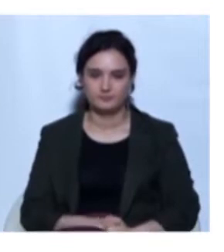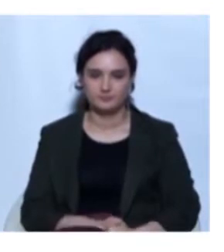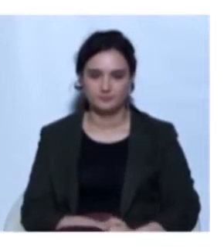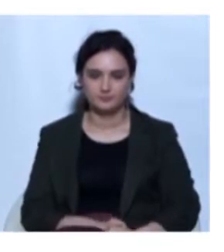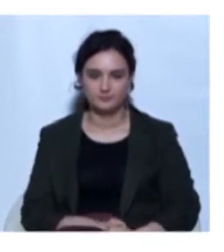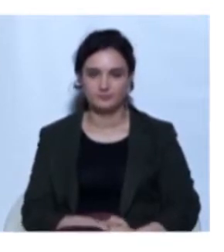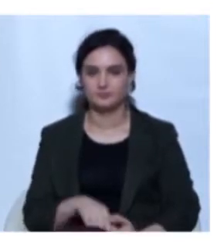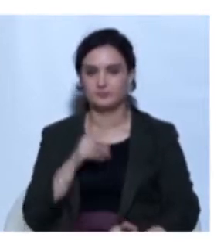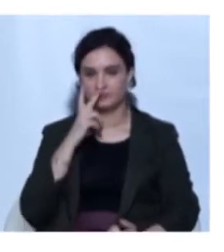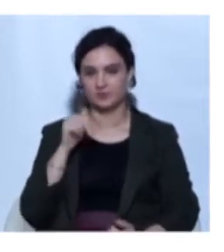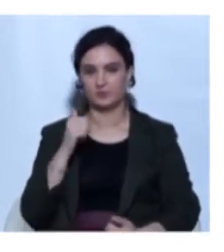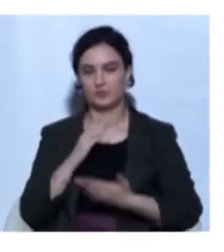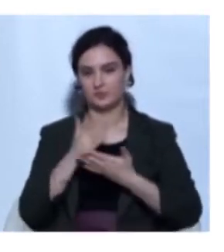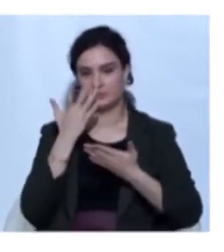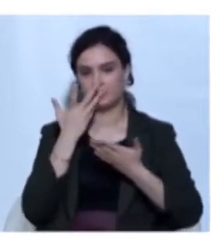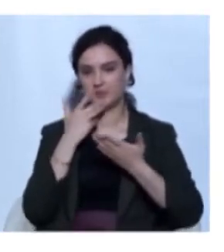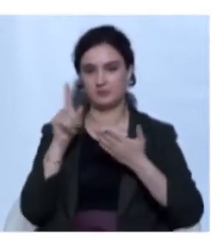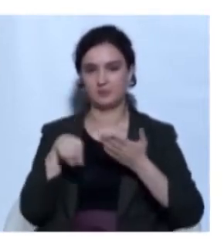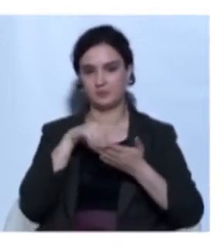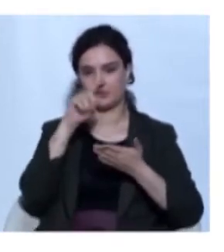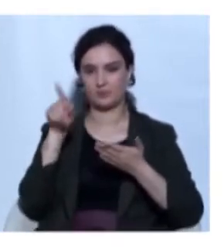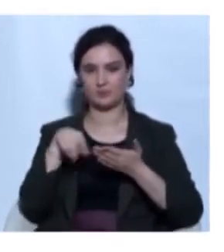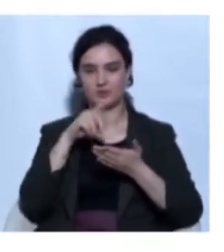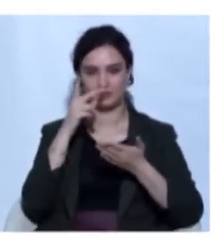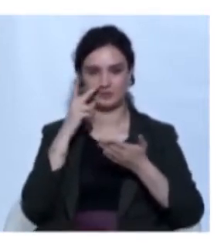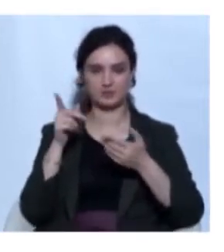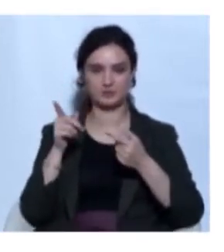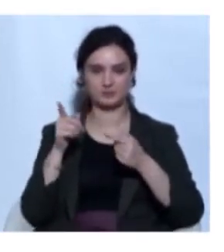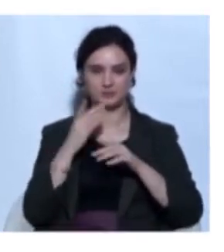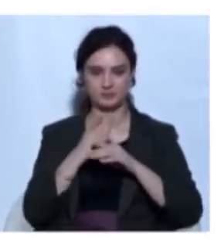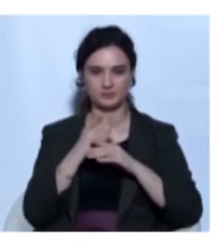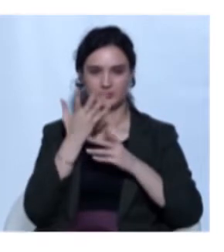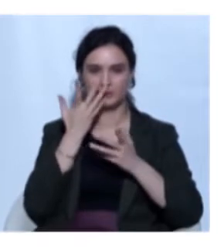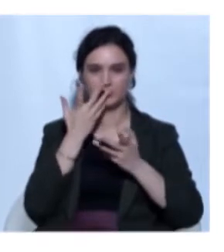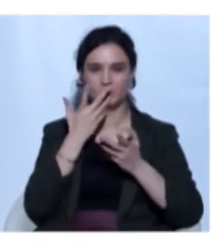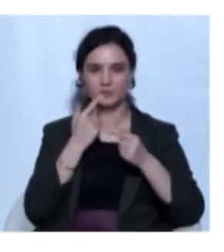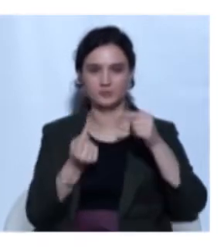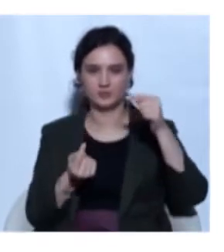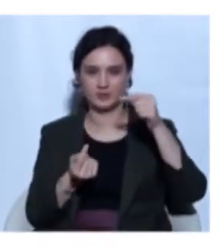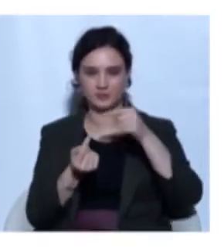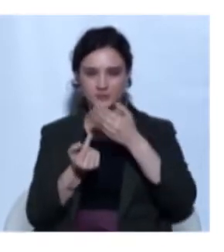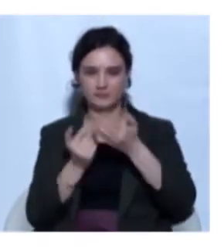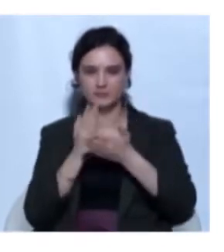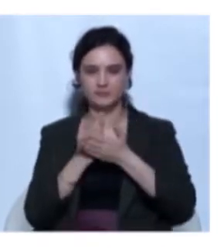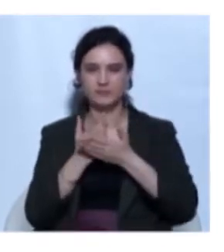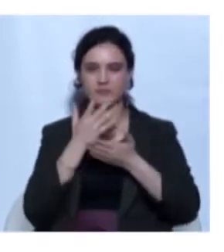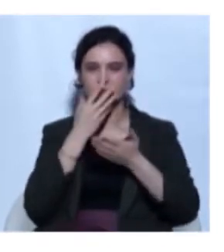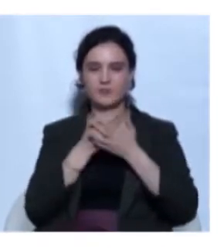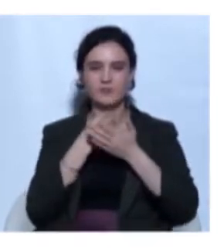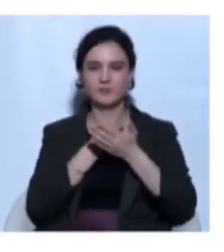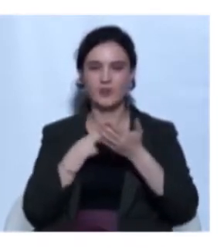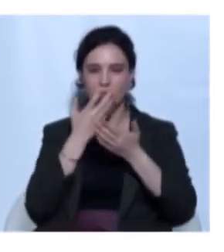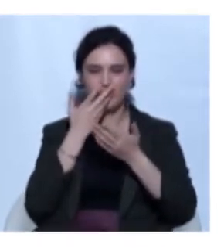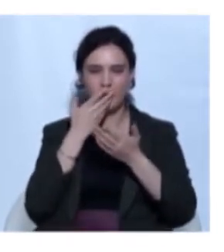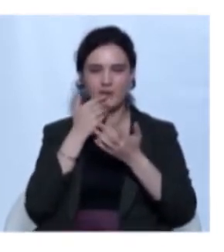აი ნახეთ როგორ არის ეს ფერების ბორბალზე, სადაც არის კონტრასტული ფერები, სადაც არის ძირითადი